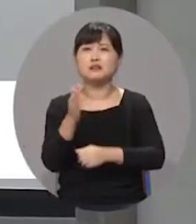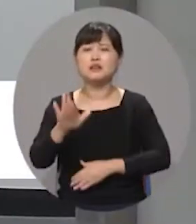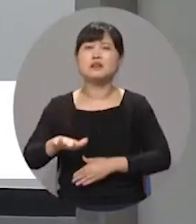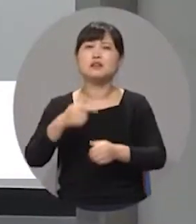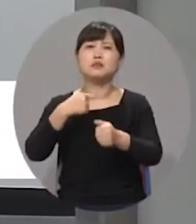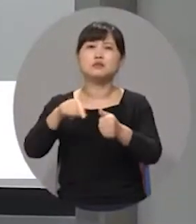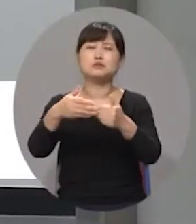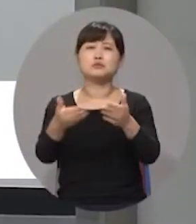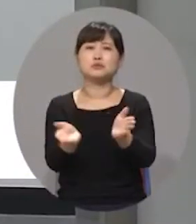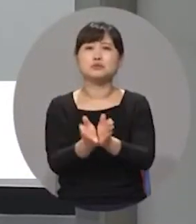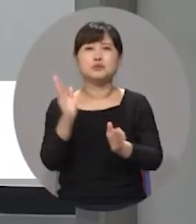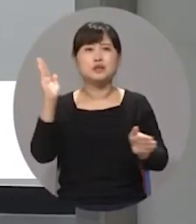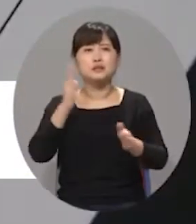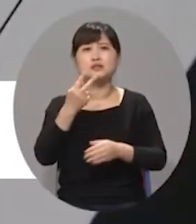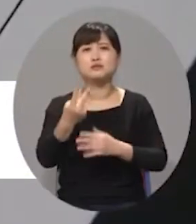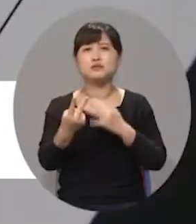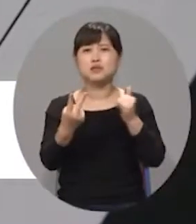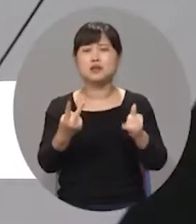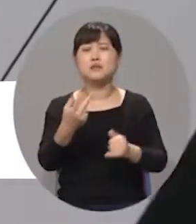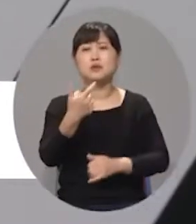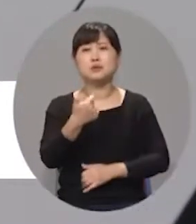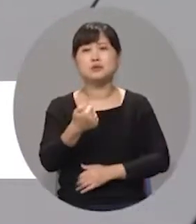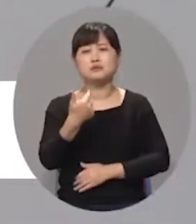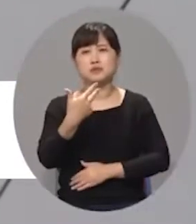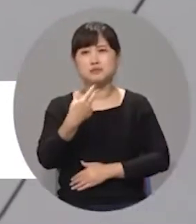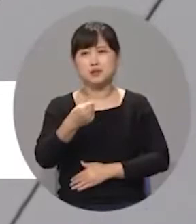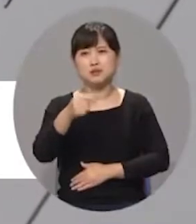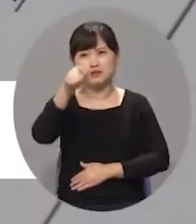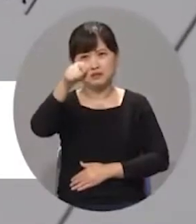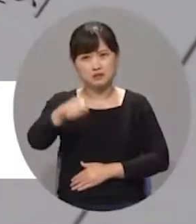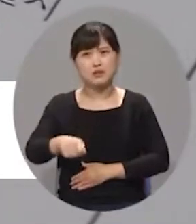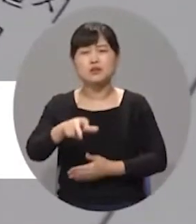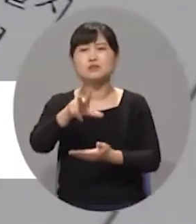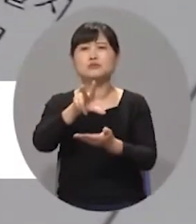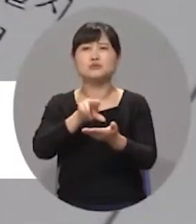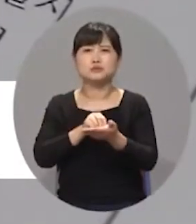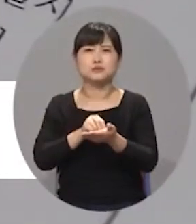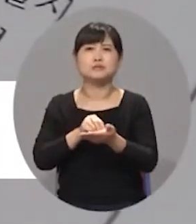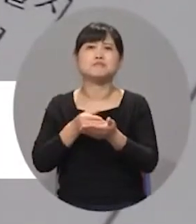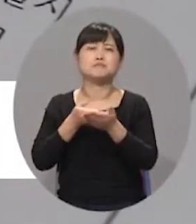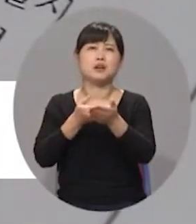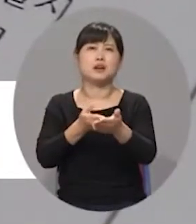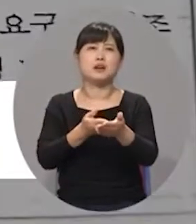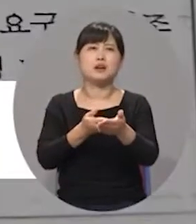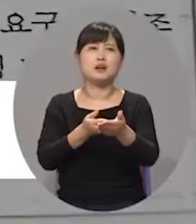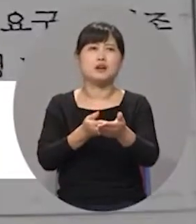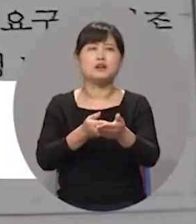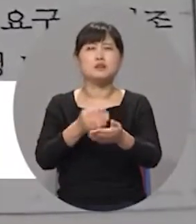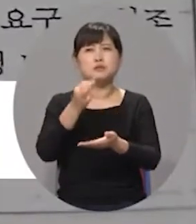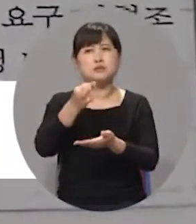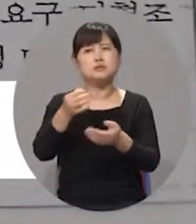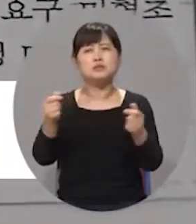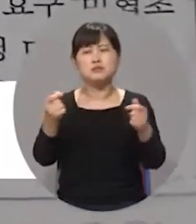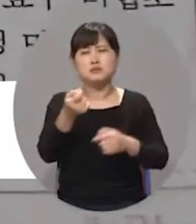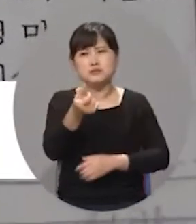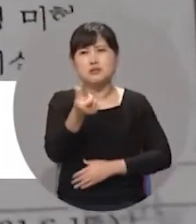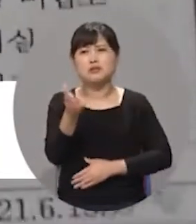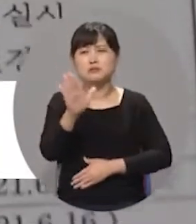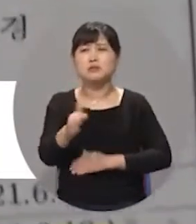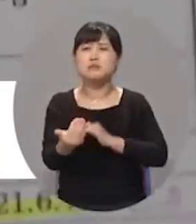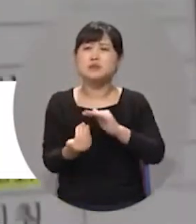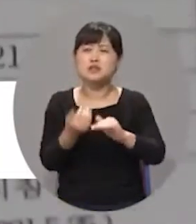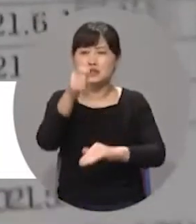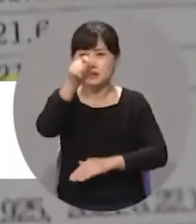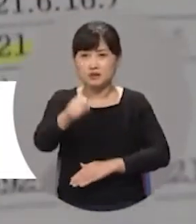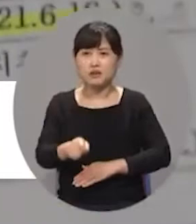교육당국은 학생 2명이 지원금 57만 원을 결제한 것을 문제 삼았습니다. 액수는 적지만 미리 치료비를 결제한